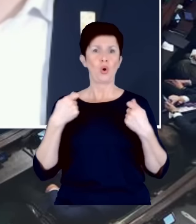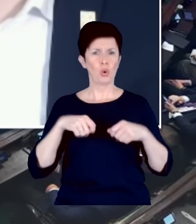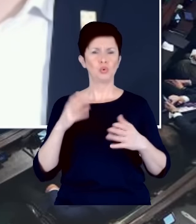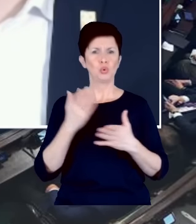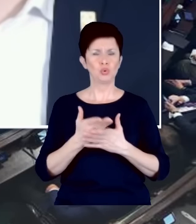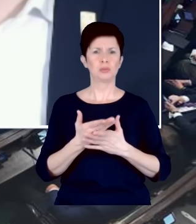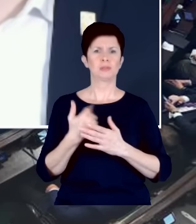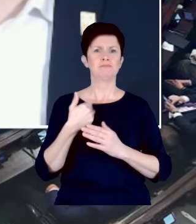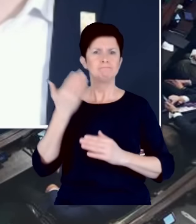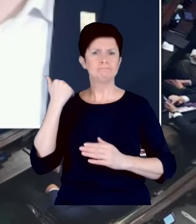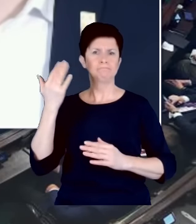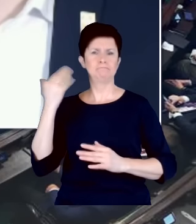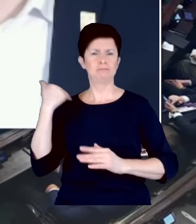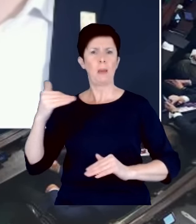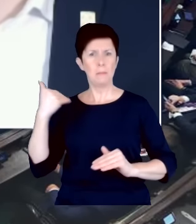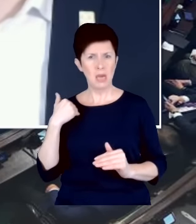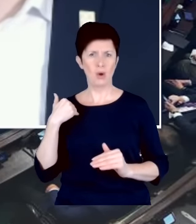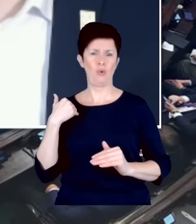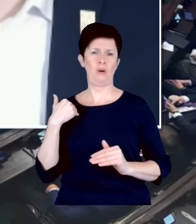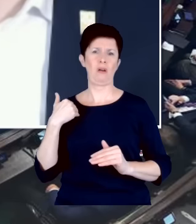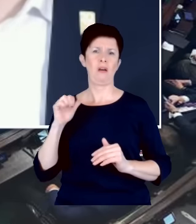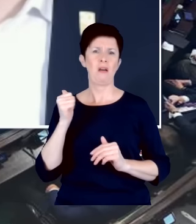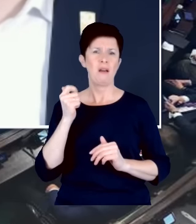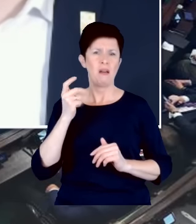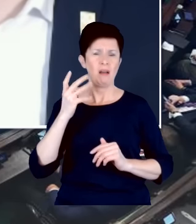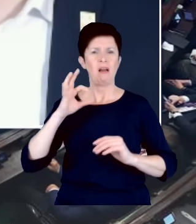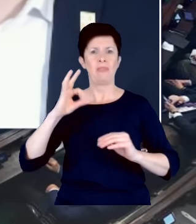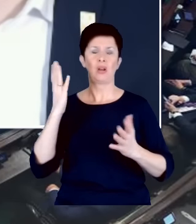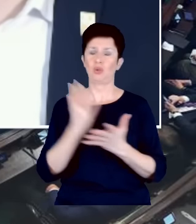chwili przybrało to tak, no, tak